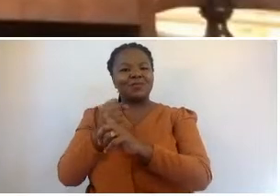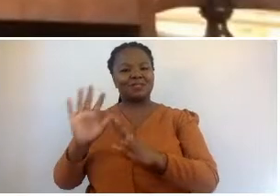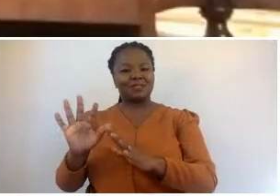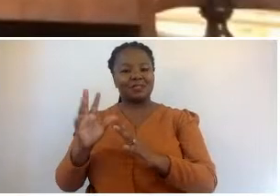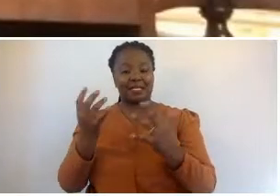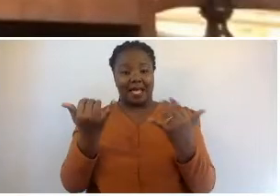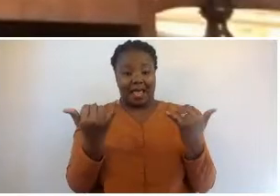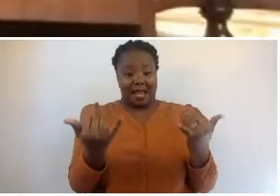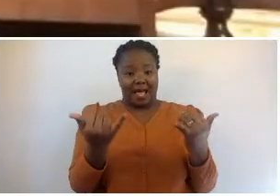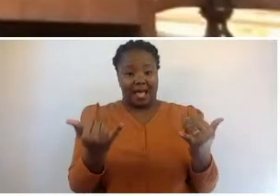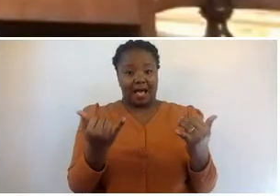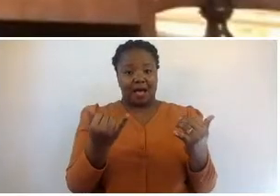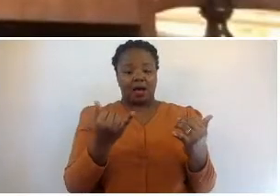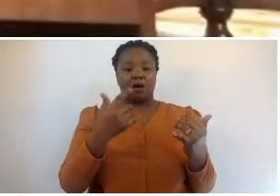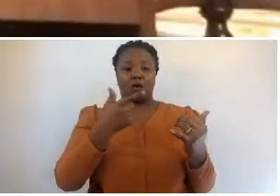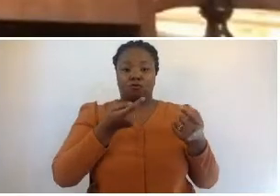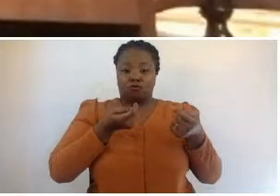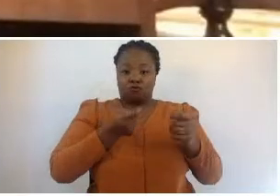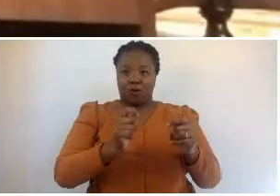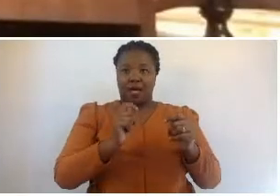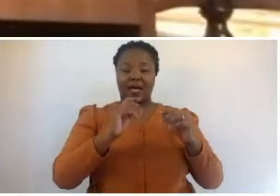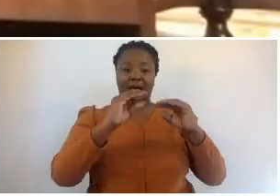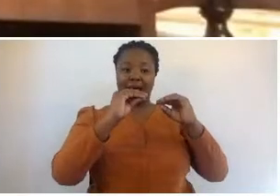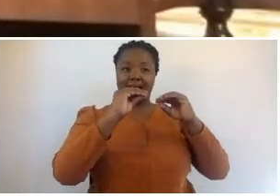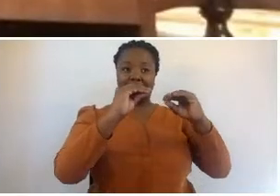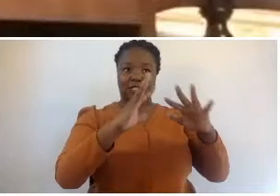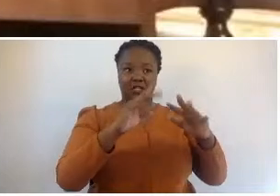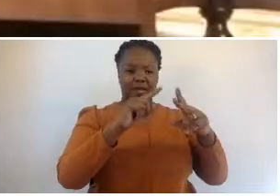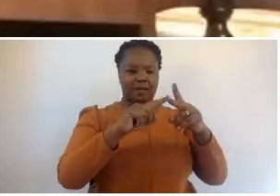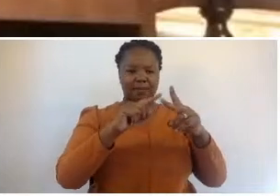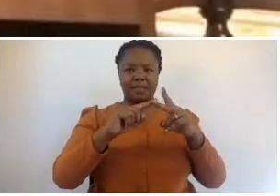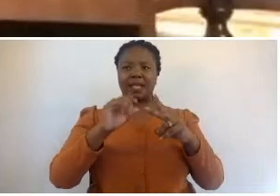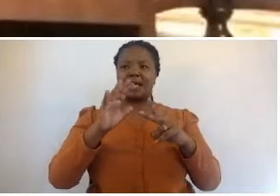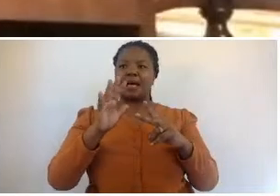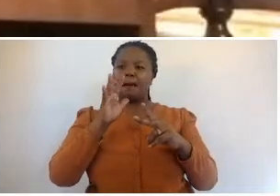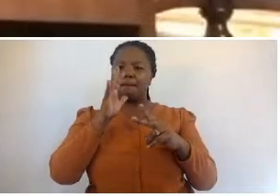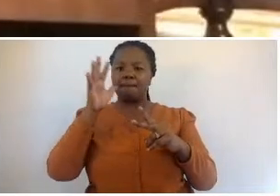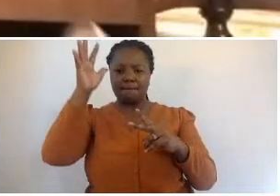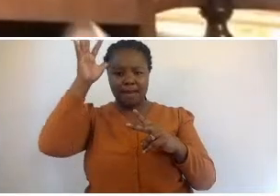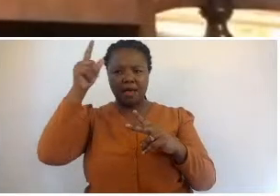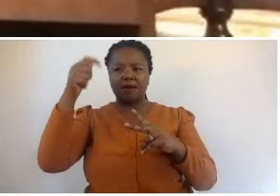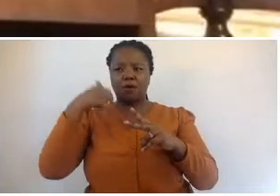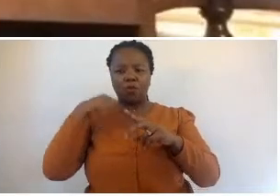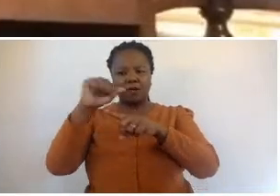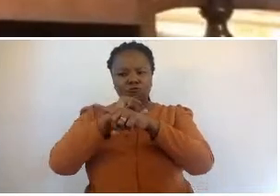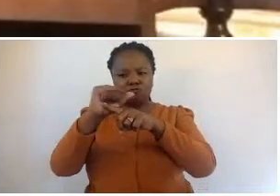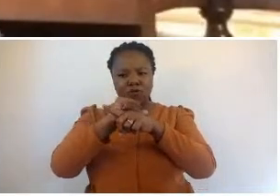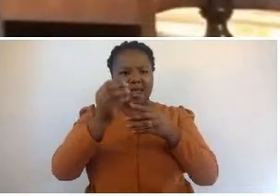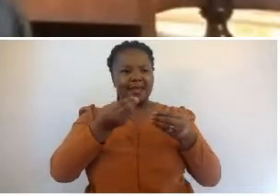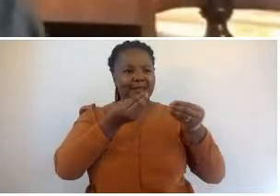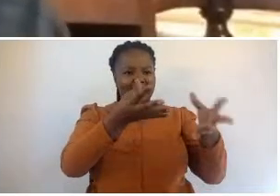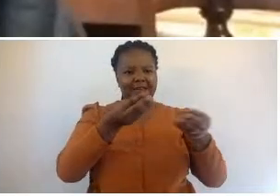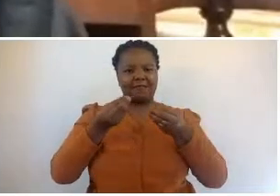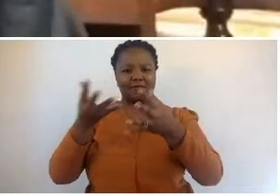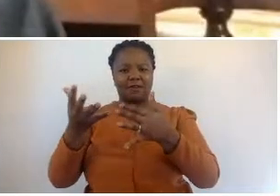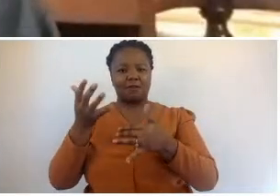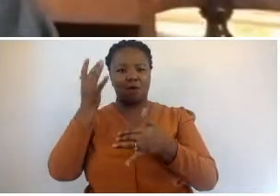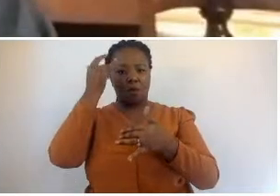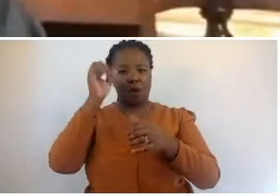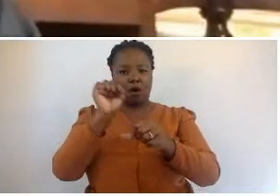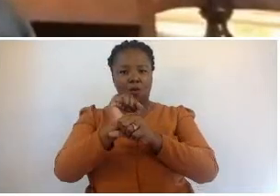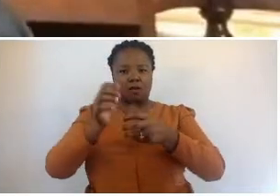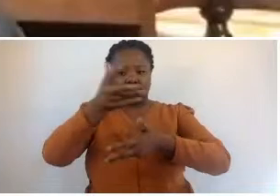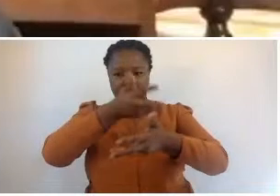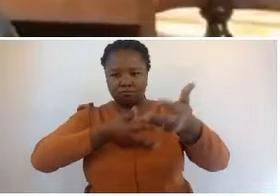cela que nous avons développé notre action pour sensibiliser les parents et d'autres parties prenantes afin qu'il